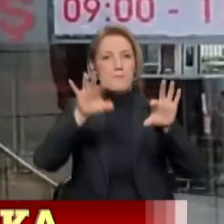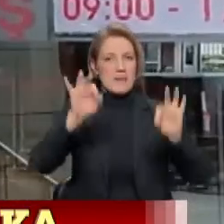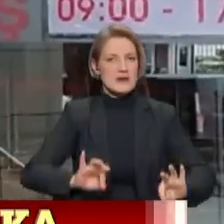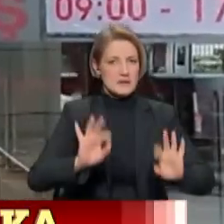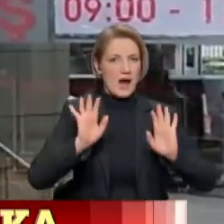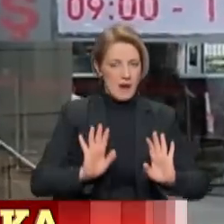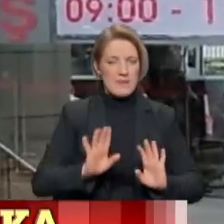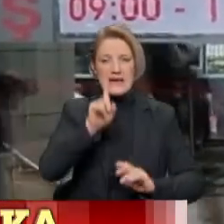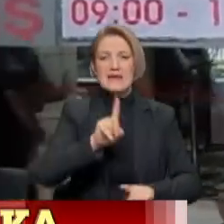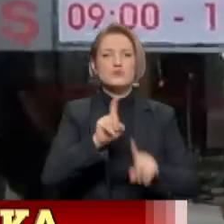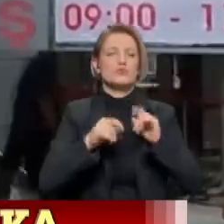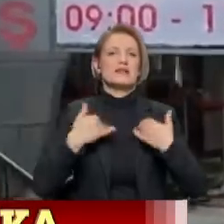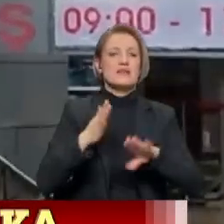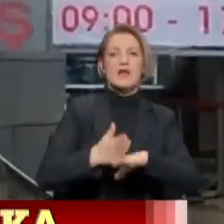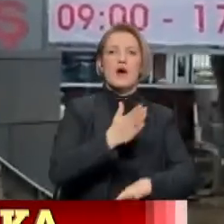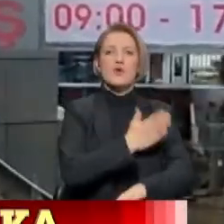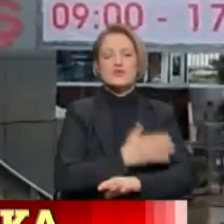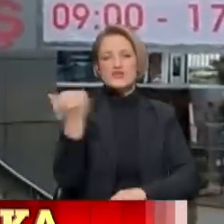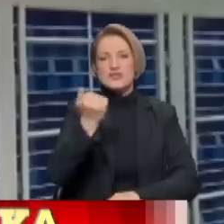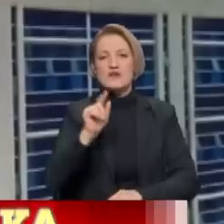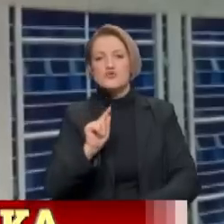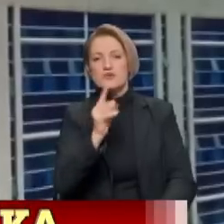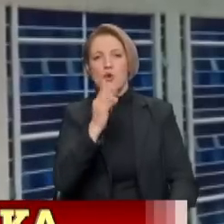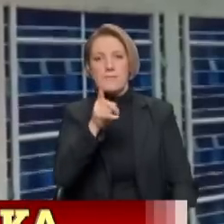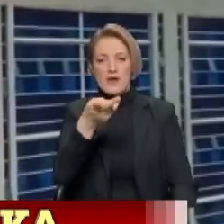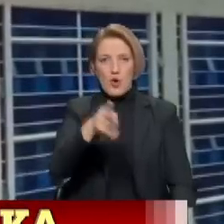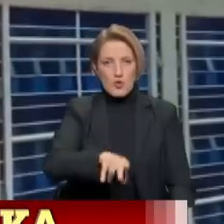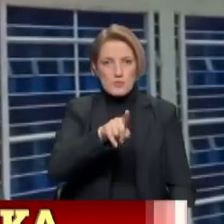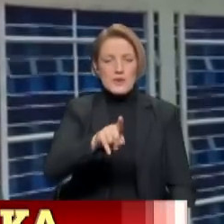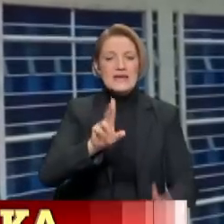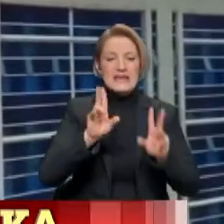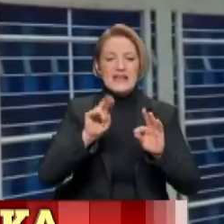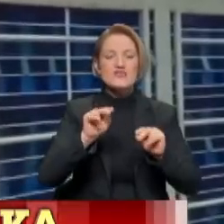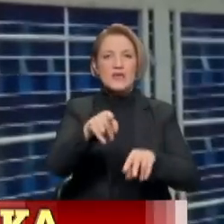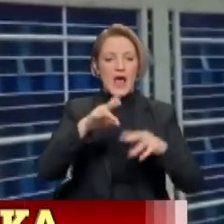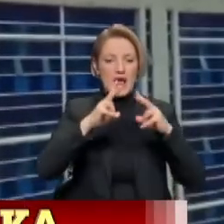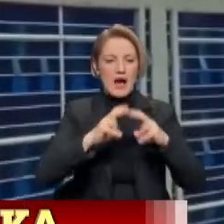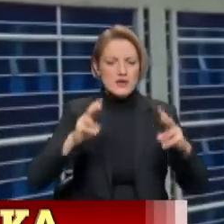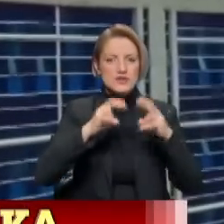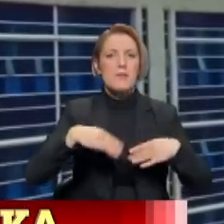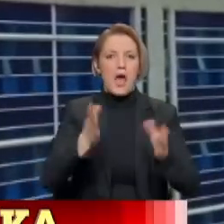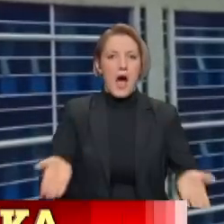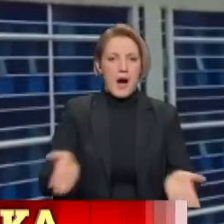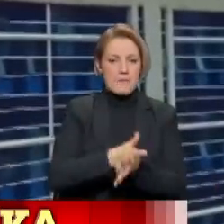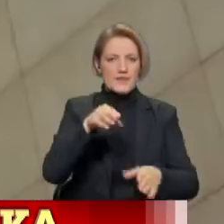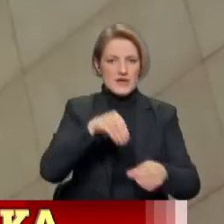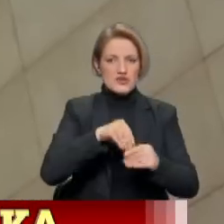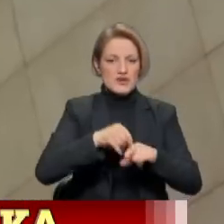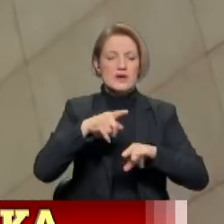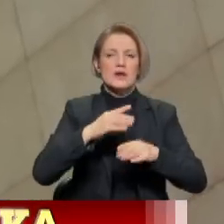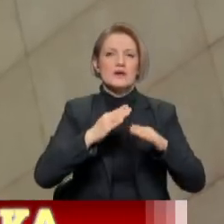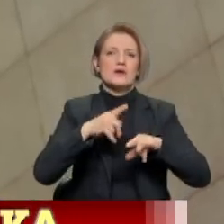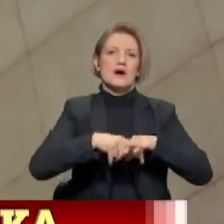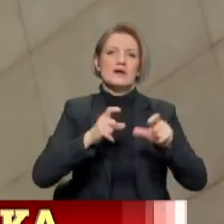ilk soruşturması değildi bu. Daha önce de cinayet şüphesi olan bir ölümü yeterince incelemeden kapattığı için HSK'ya şikayet